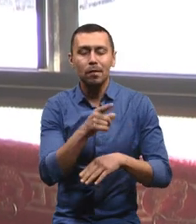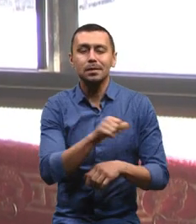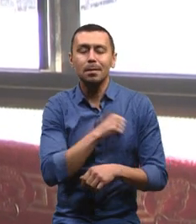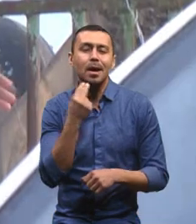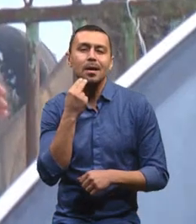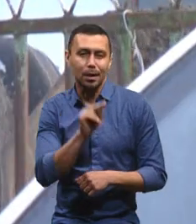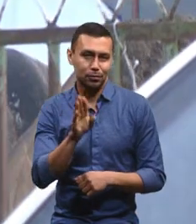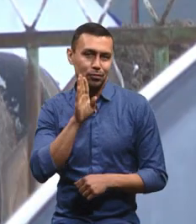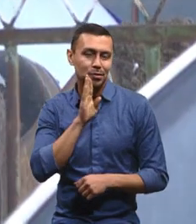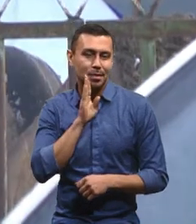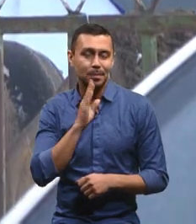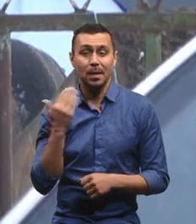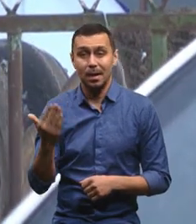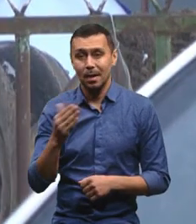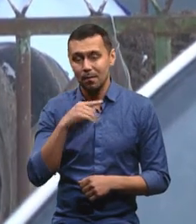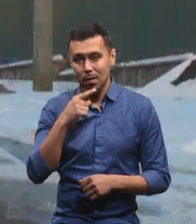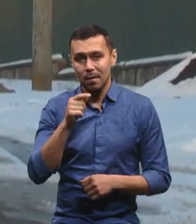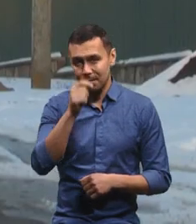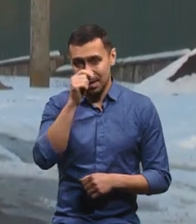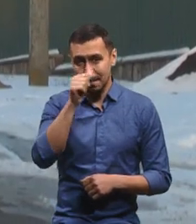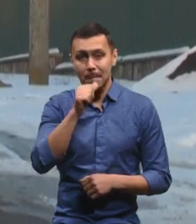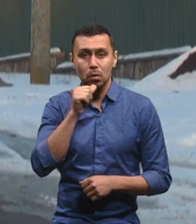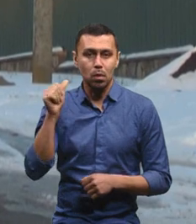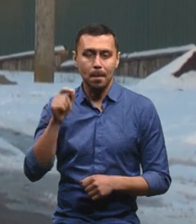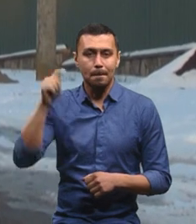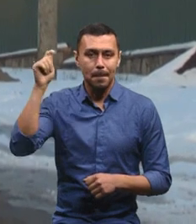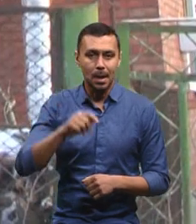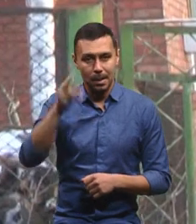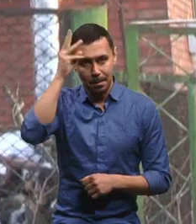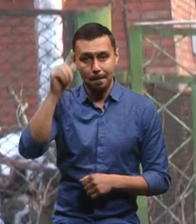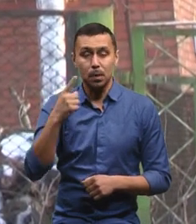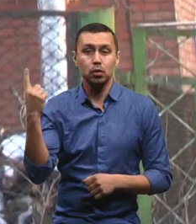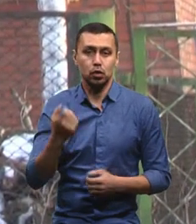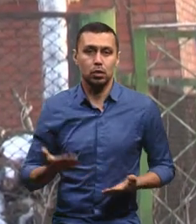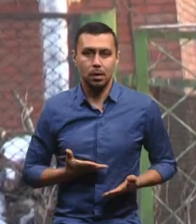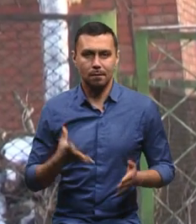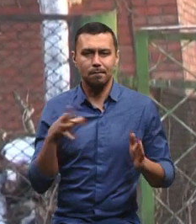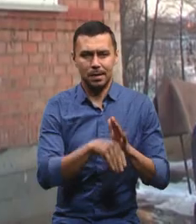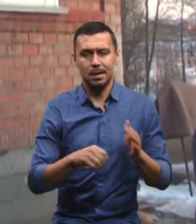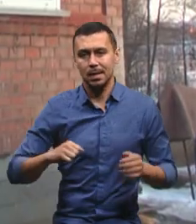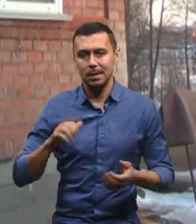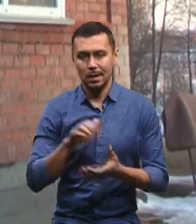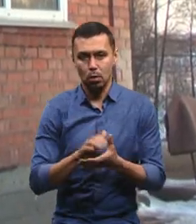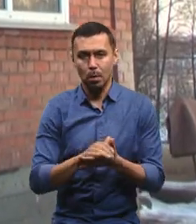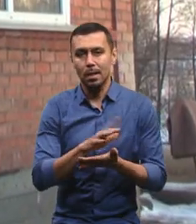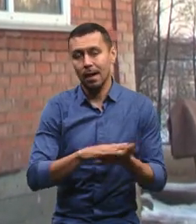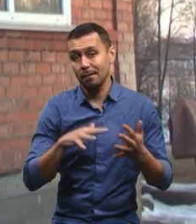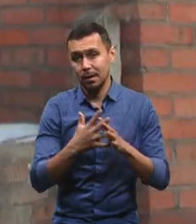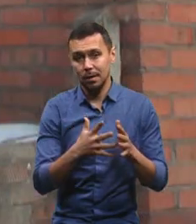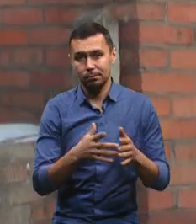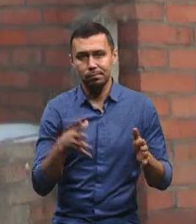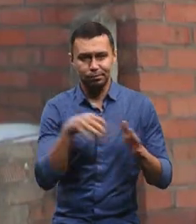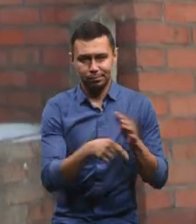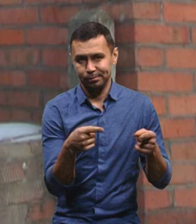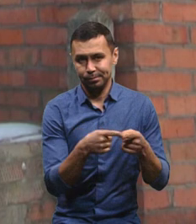найкраща жінка Ольга Бондар каже у квітні Минулого року приїхала на хмельниччину перший тиждень жили у знайомих далі у селі Малашівці орендували будинок